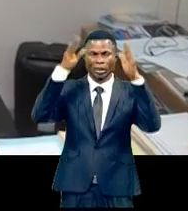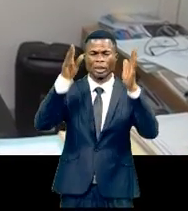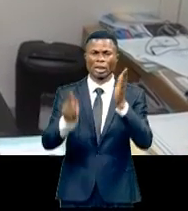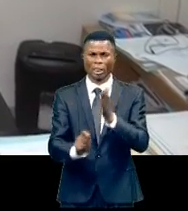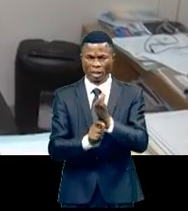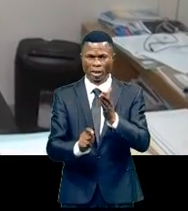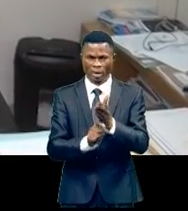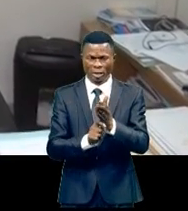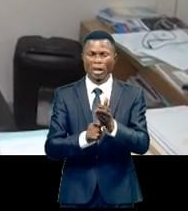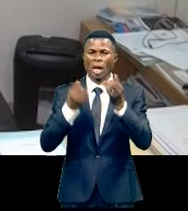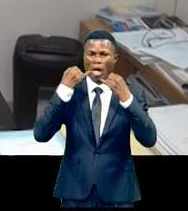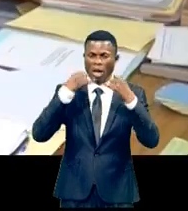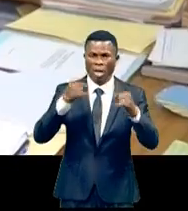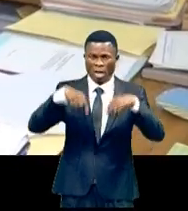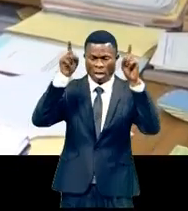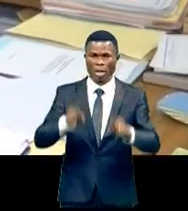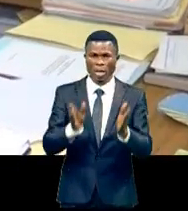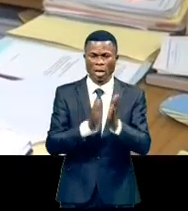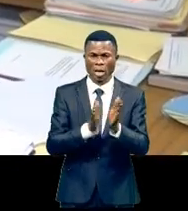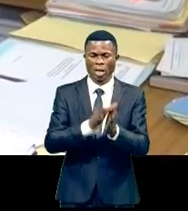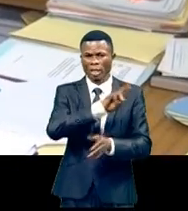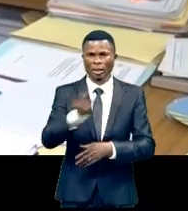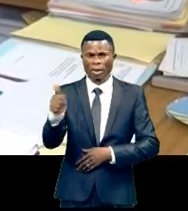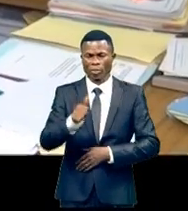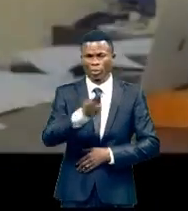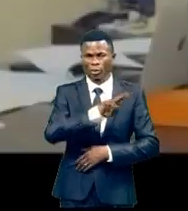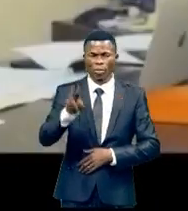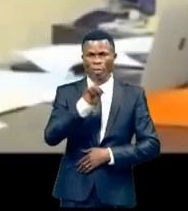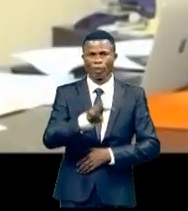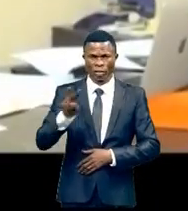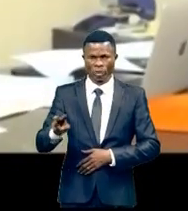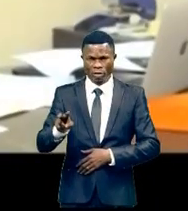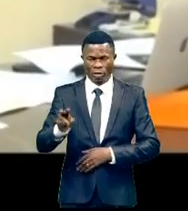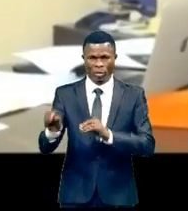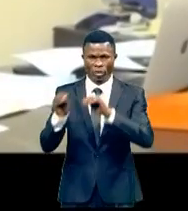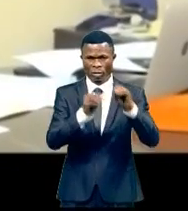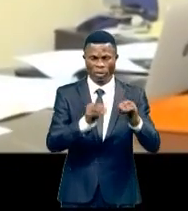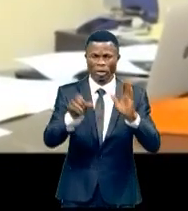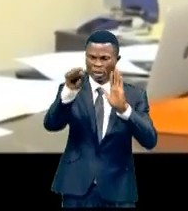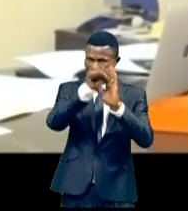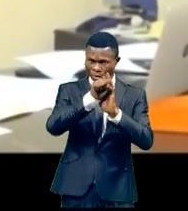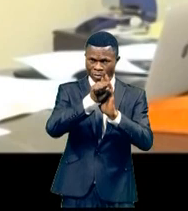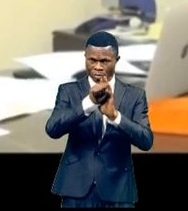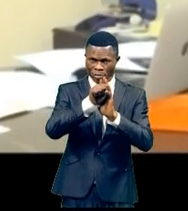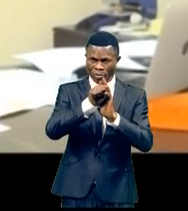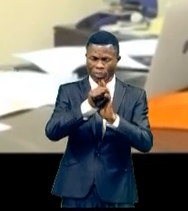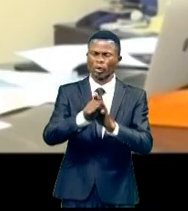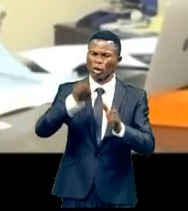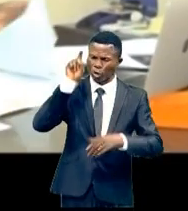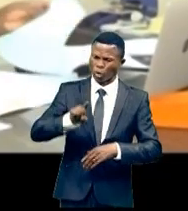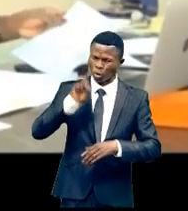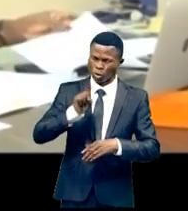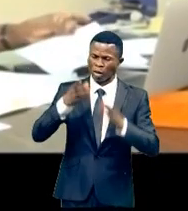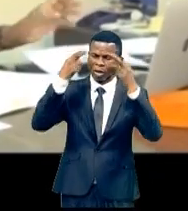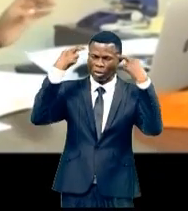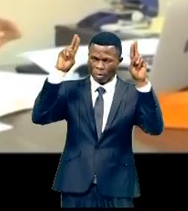a annoncé que l'année scolaire 2021-2022 sera placée sous le signe de la rigueur et de